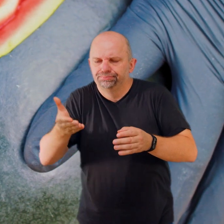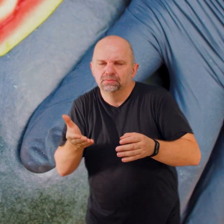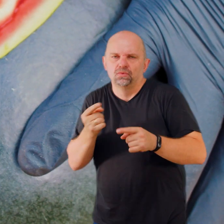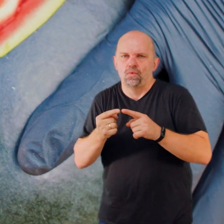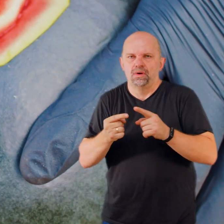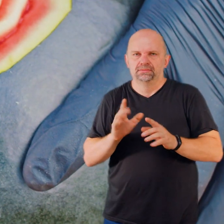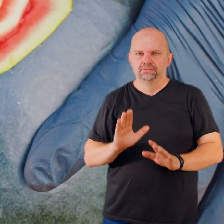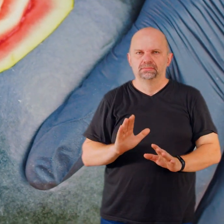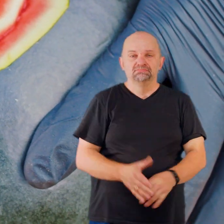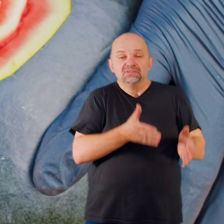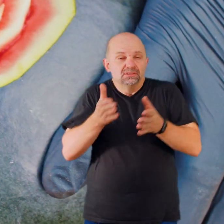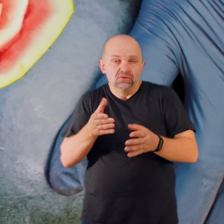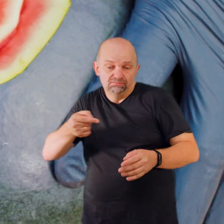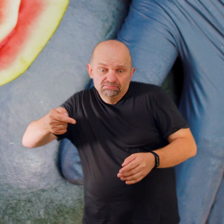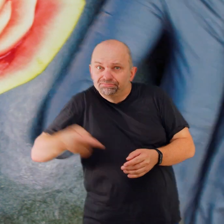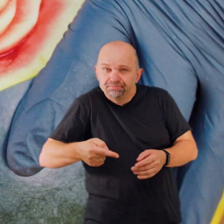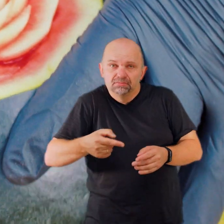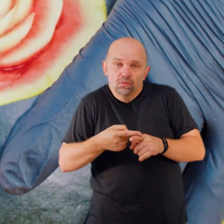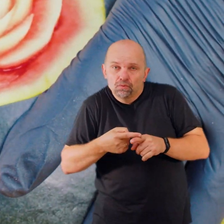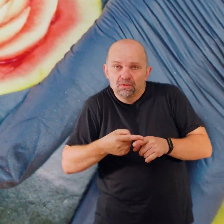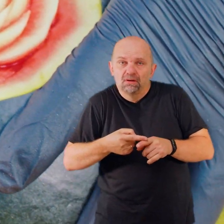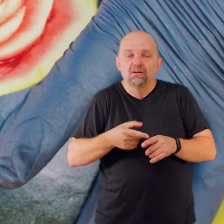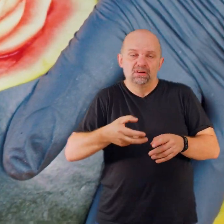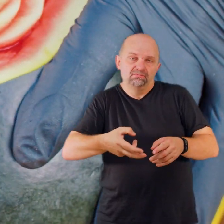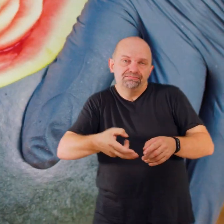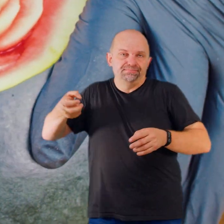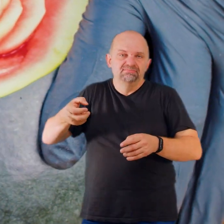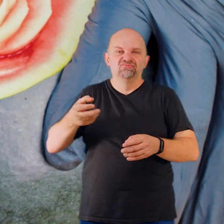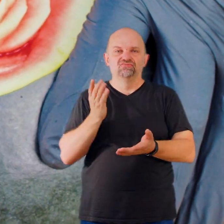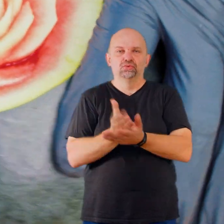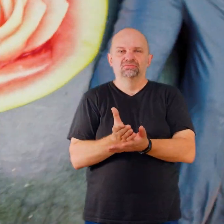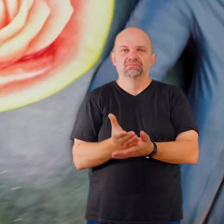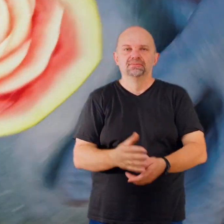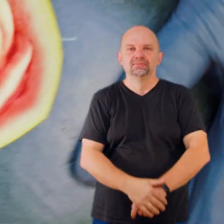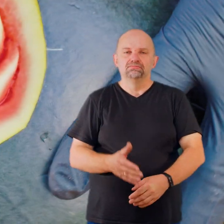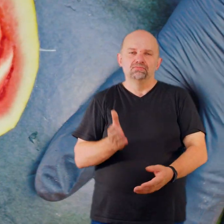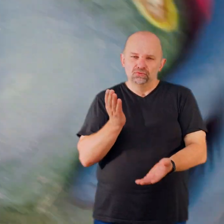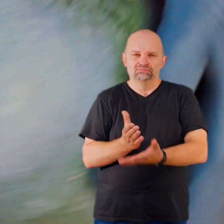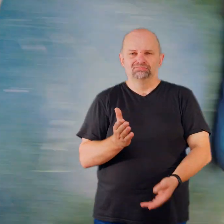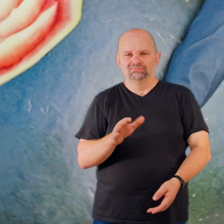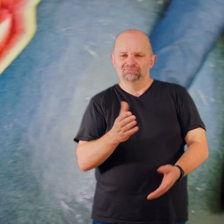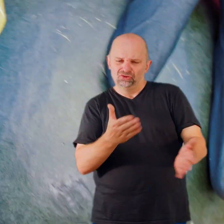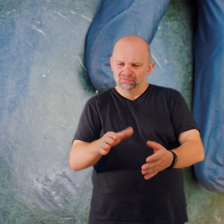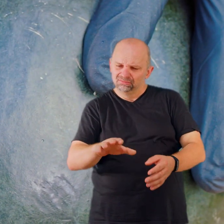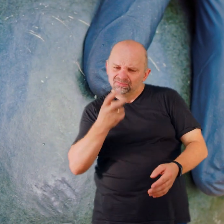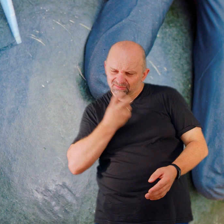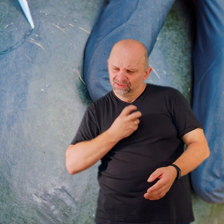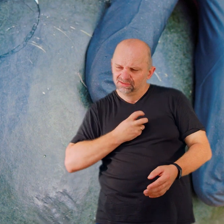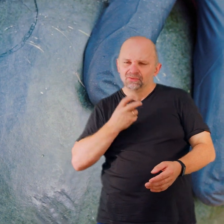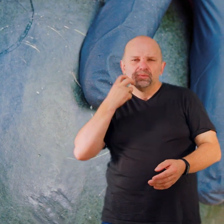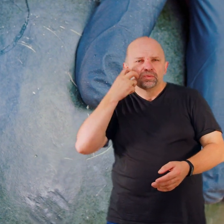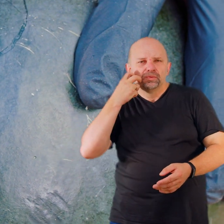Żeby nie było tak łatwo, do naszej pierwszej róży dorobimy jeszcze jedną. Znajdujemy fajne miejsce. Myślę, że tutaj będzie tak u